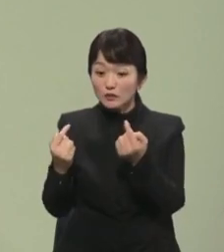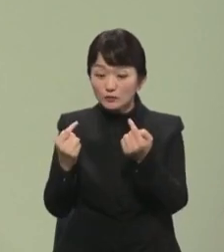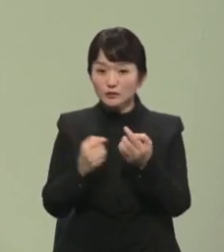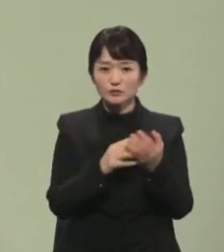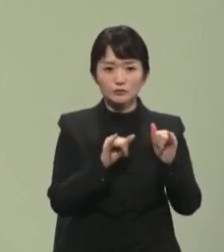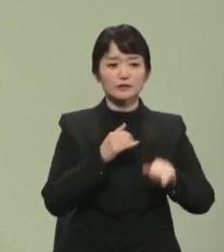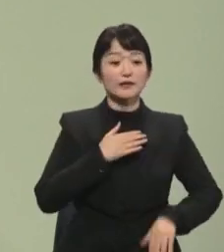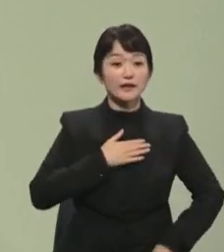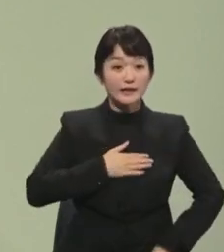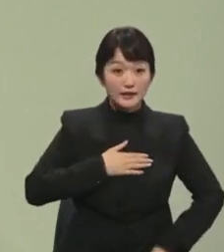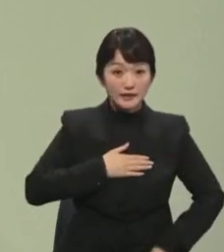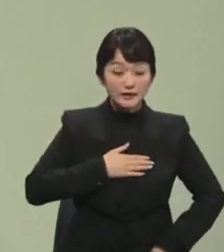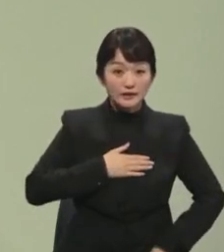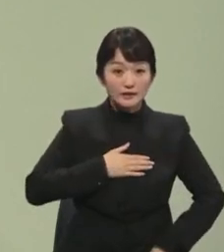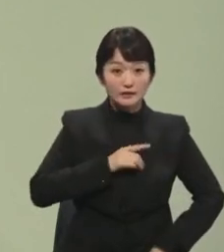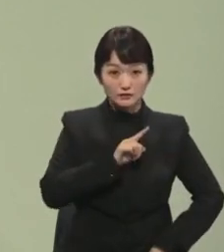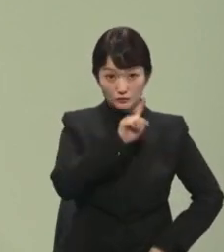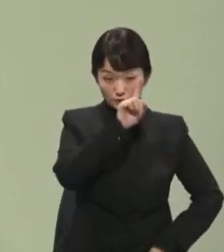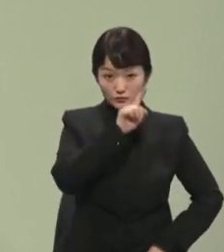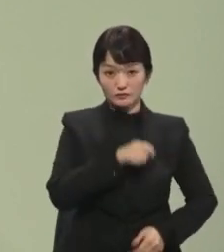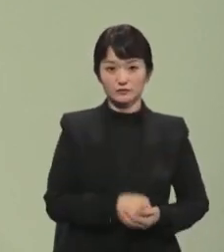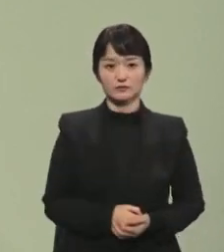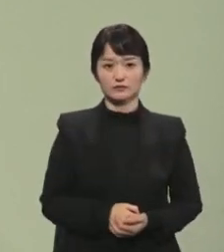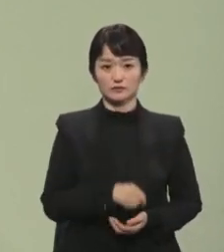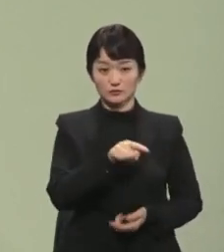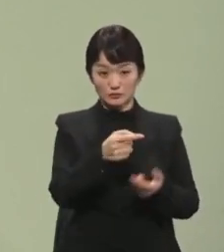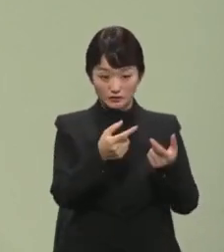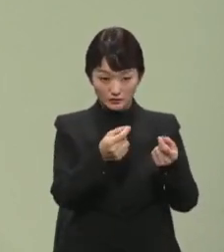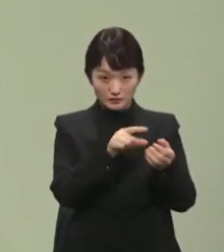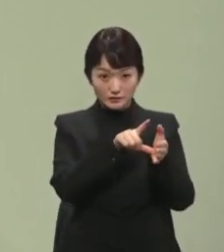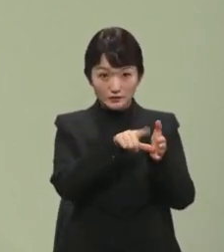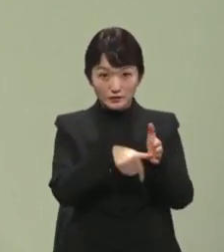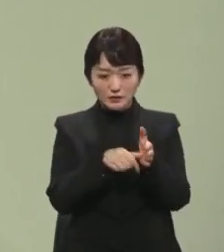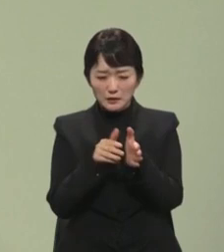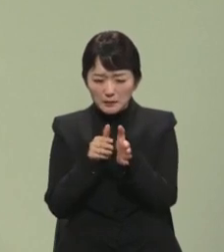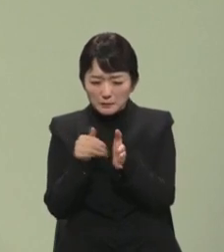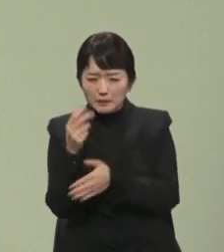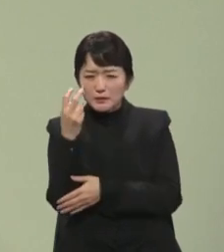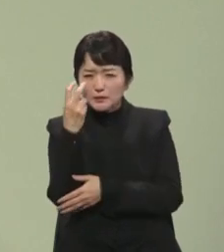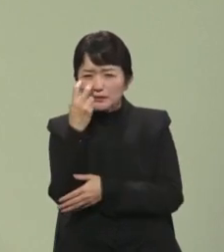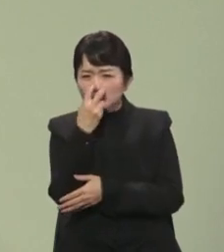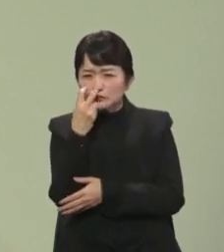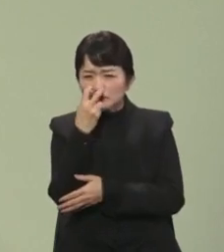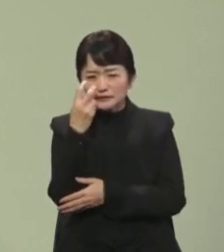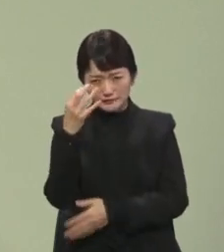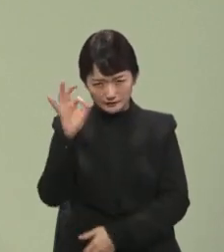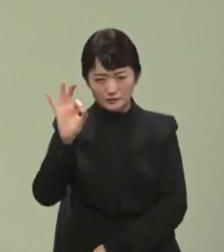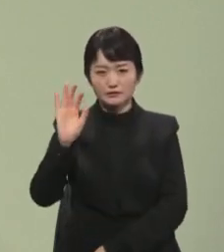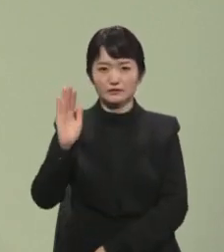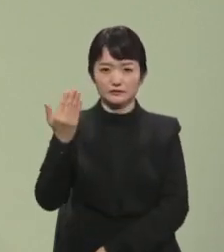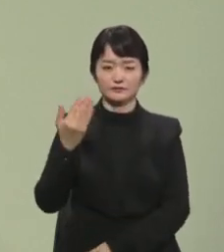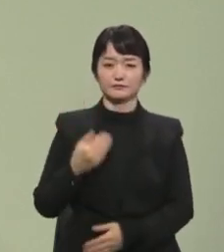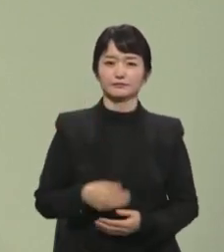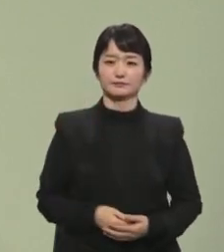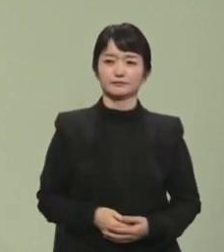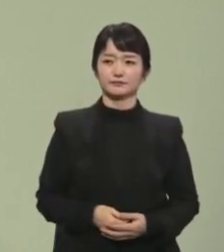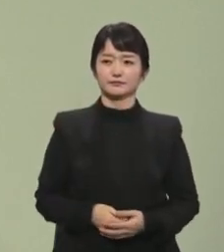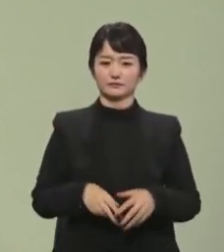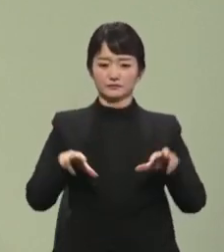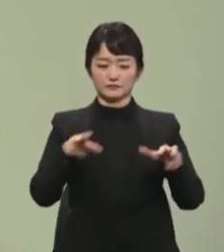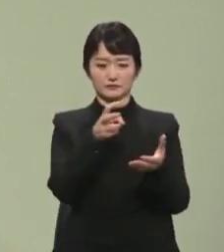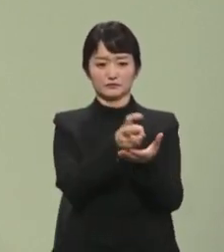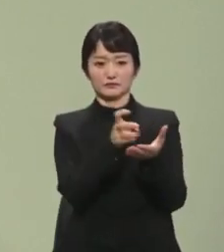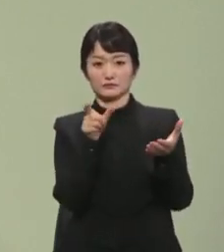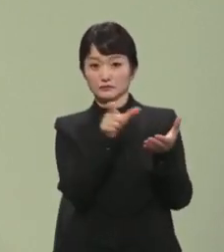더 높다고 한다면 이런 경우에는 함정 수사가 당연히 인정돼야 되는 거 아니냐 이렇게 반박을 하고 있더라고요 사실 이게 뭐 현행법